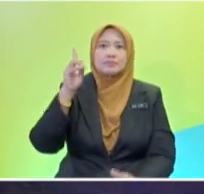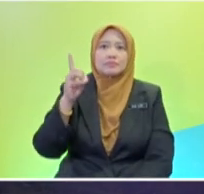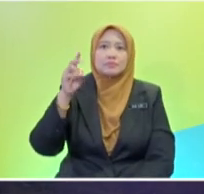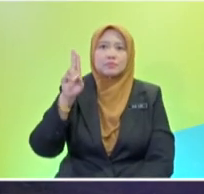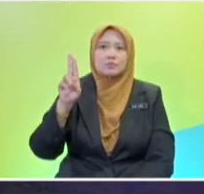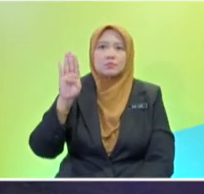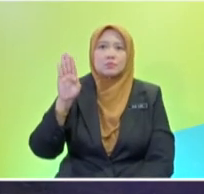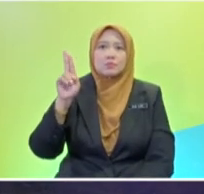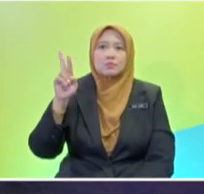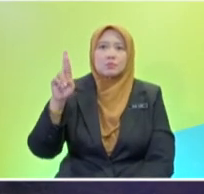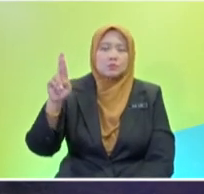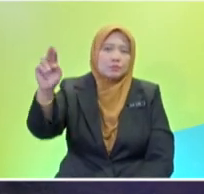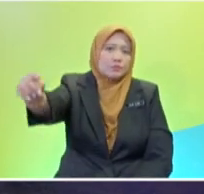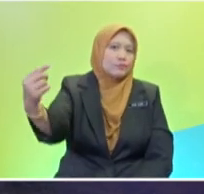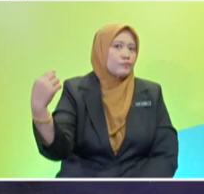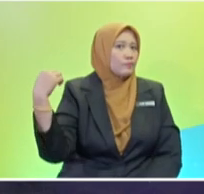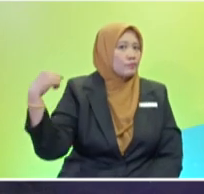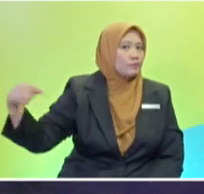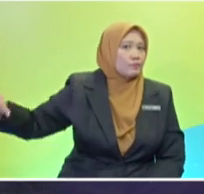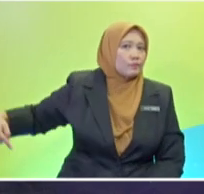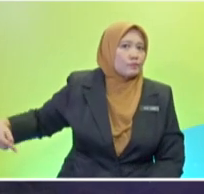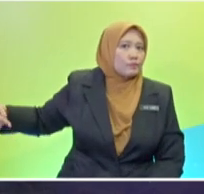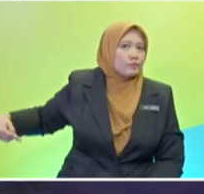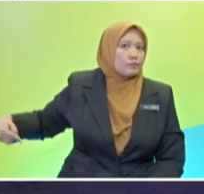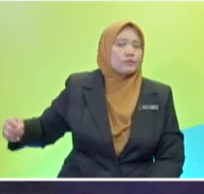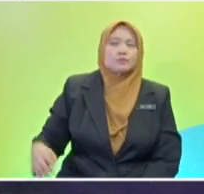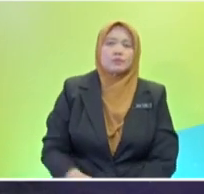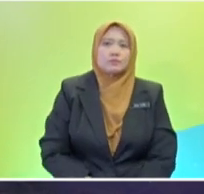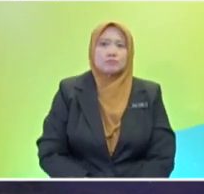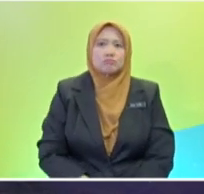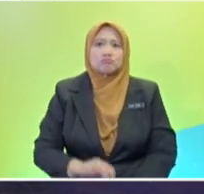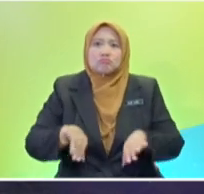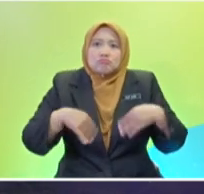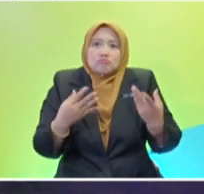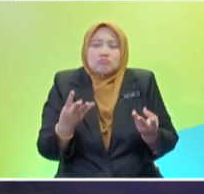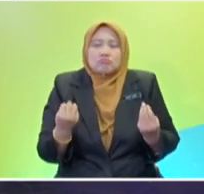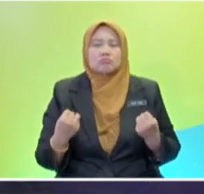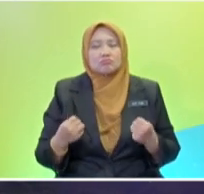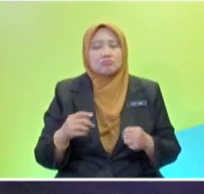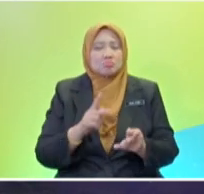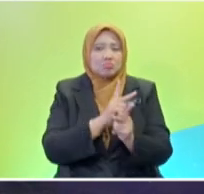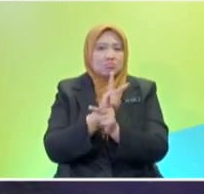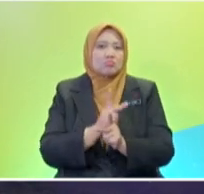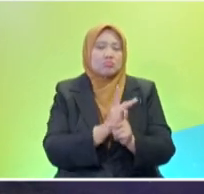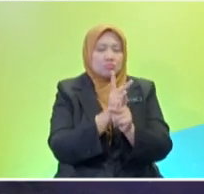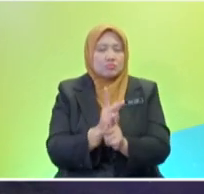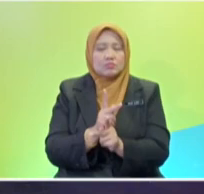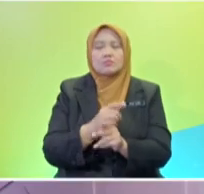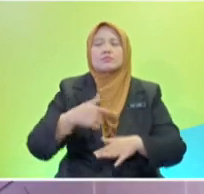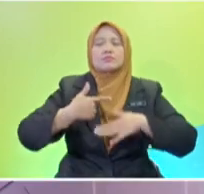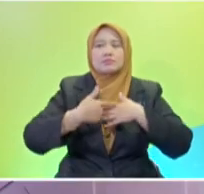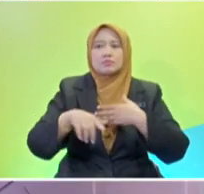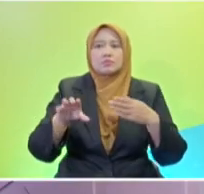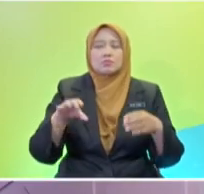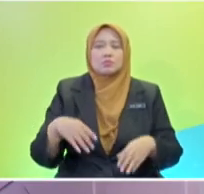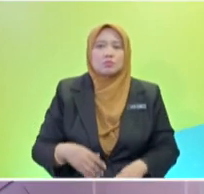belakang dan itu juga perlu dijaga Oke menjaga kebersihan saya berhasillah selepas kita membuang air besar